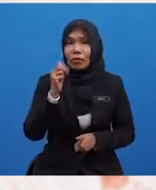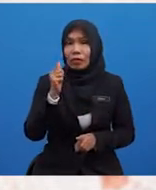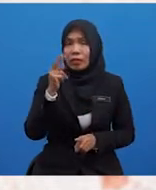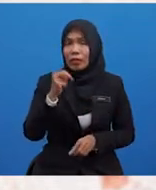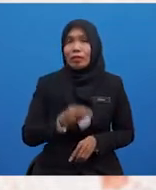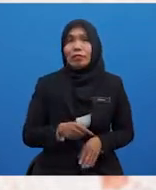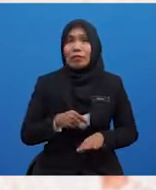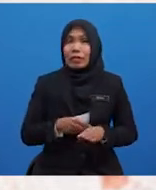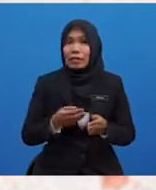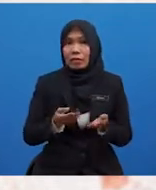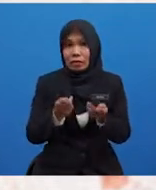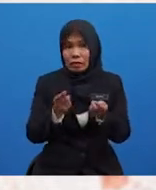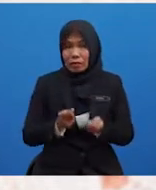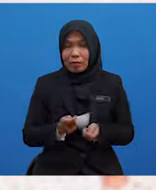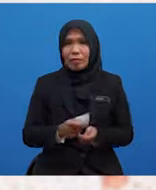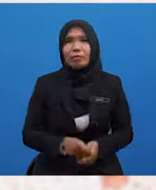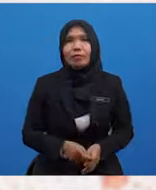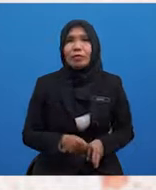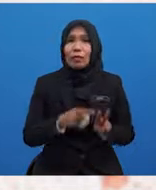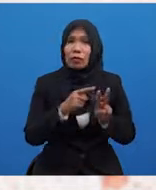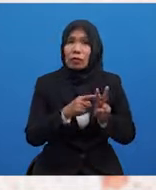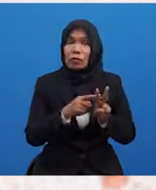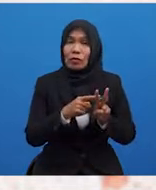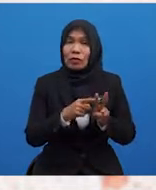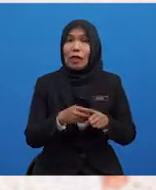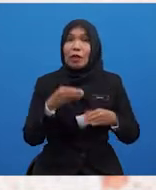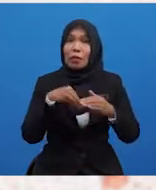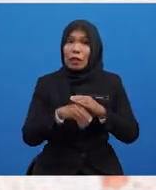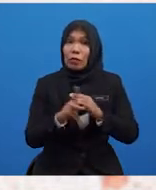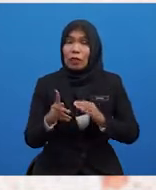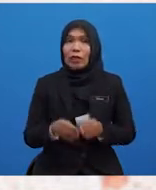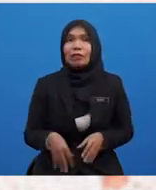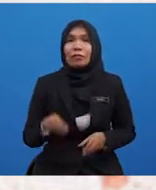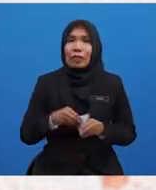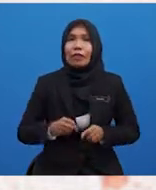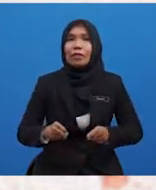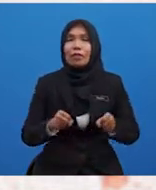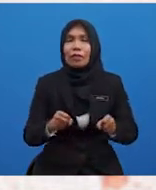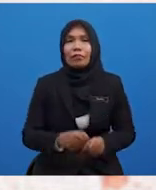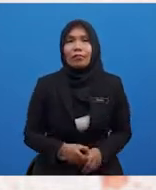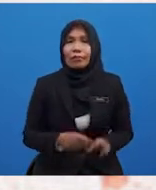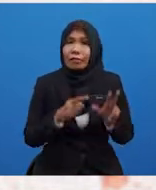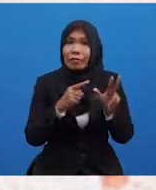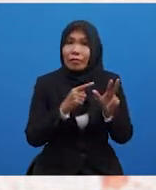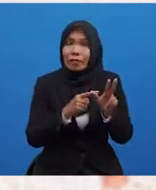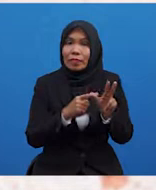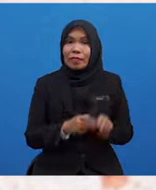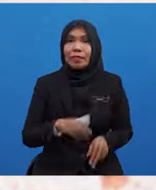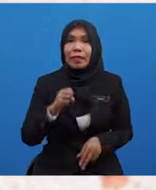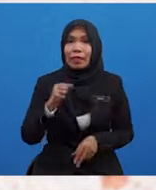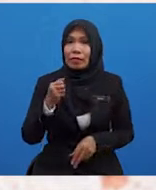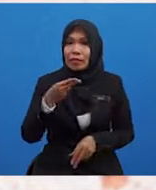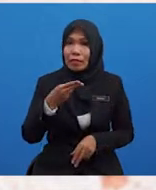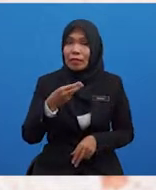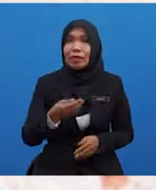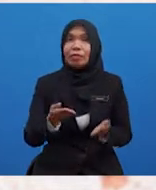sistem e-aduan. Kemudian, Suruhanjaya Tenaga akan mengesahkan